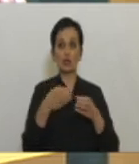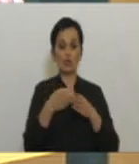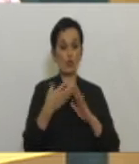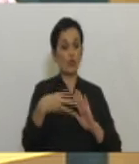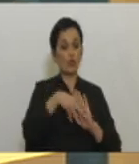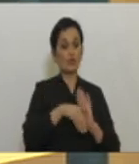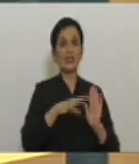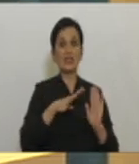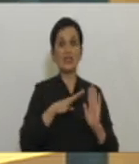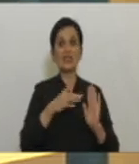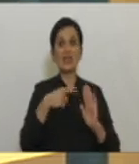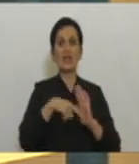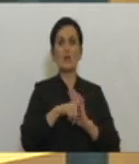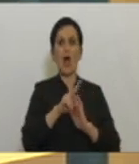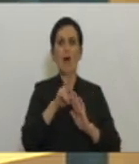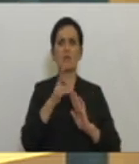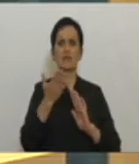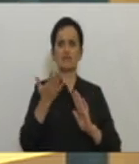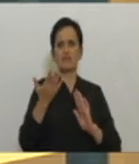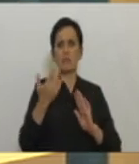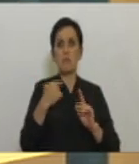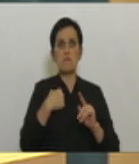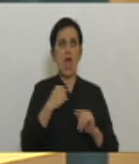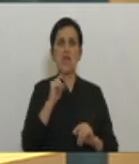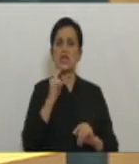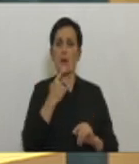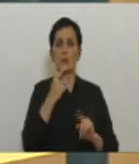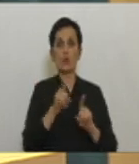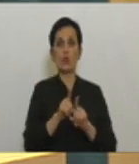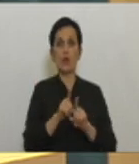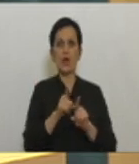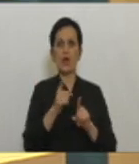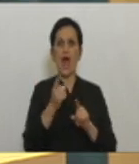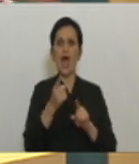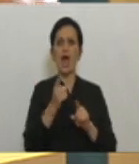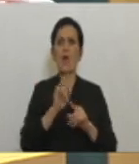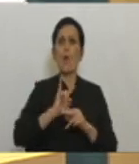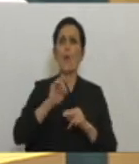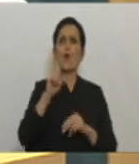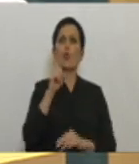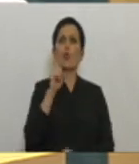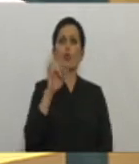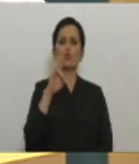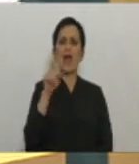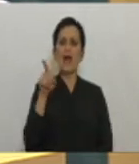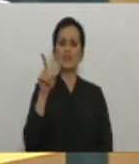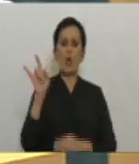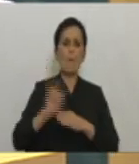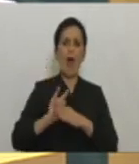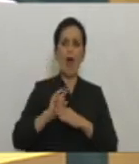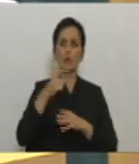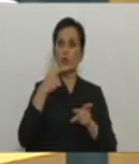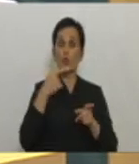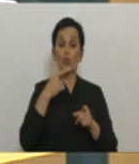აქედან გამომდინარე და ესე ხელაღებით, არ ვიცი, მე გამიჭირდებოდა, მაგრამ მათ ხუარას ეძახით დიტო ხუნდაძეს. ტყუილი ისეთ რა